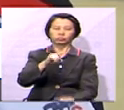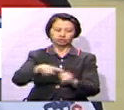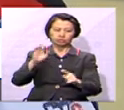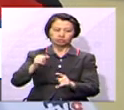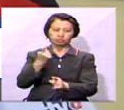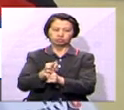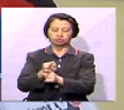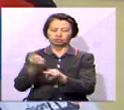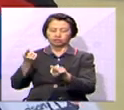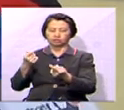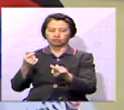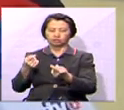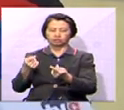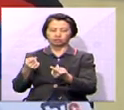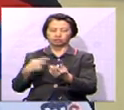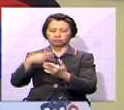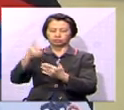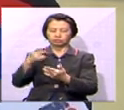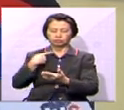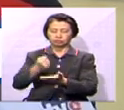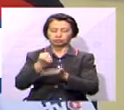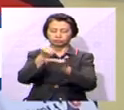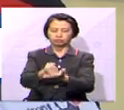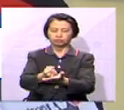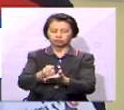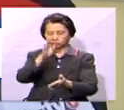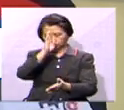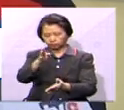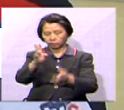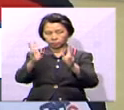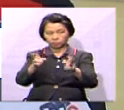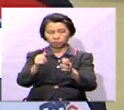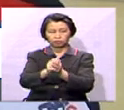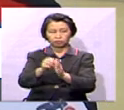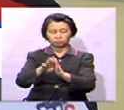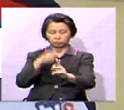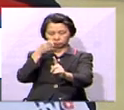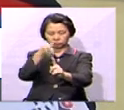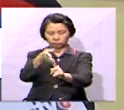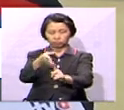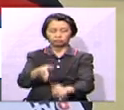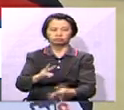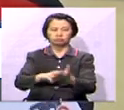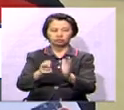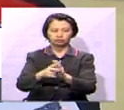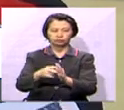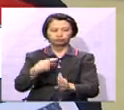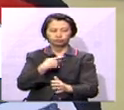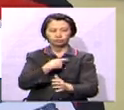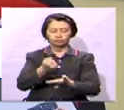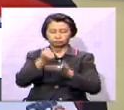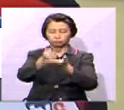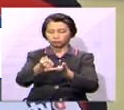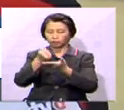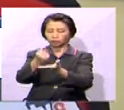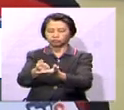yang kita buat. Program ini lebih berfokus, tersusun dan bersasar. Maknanya di samping kita membantu